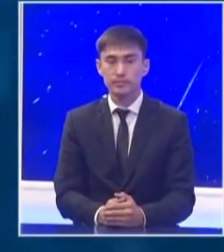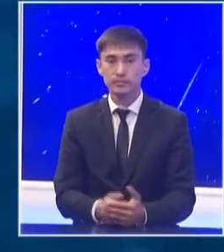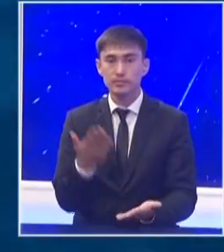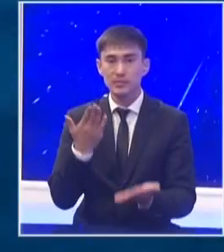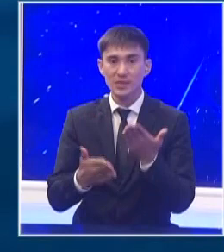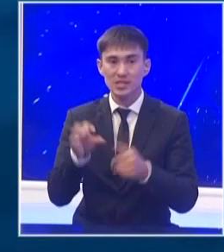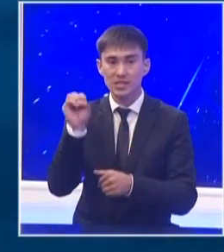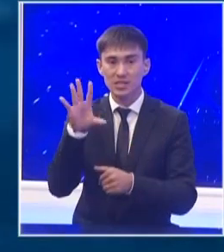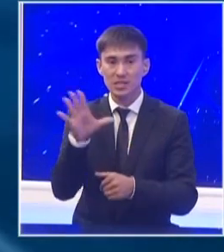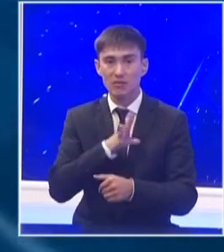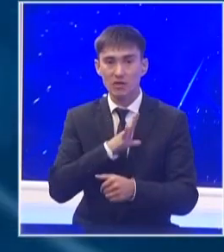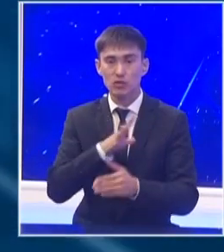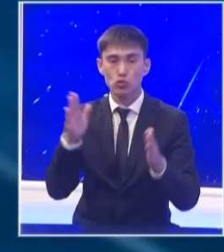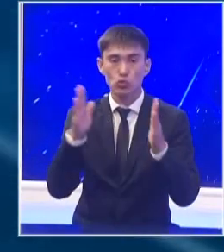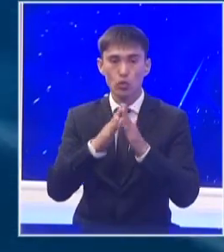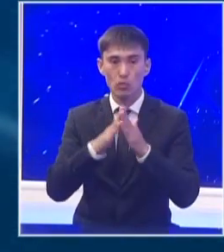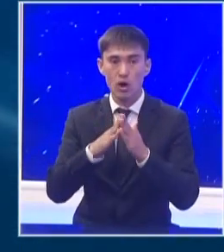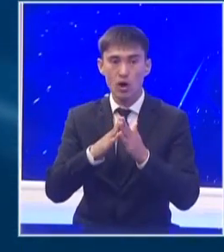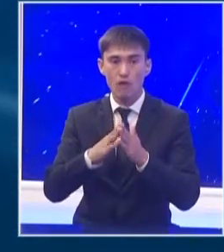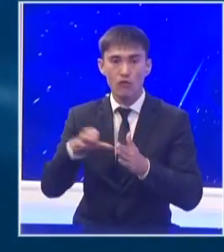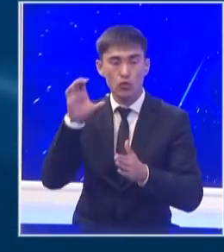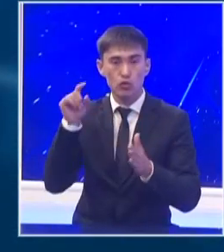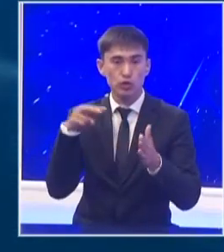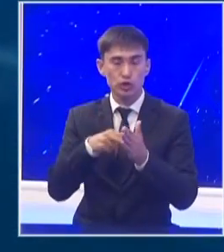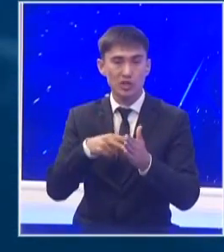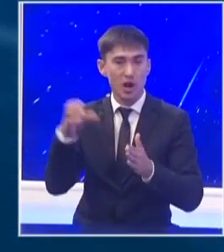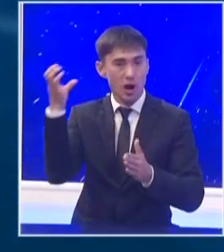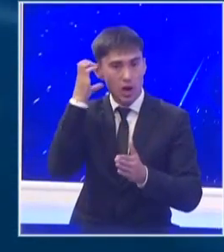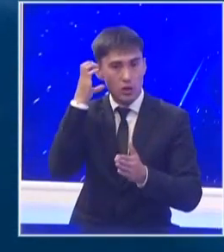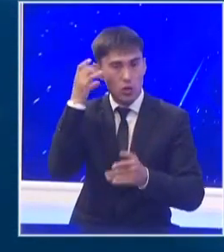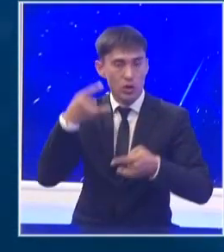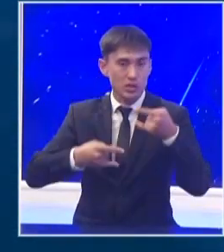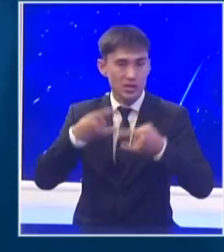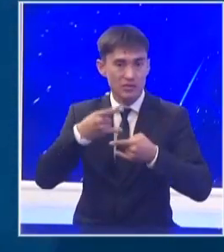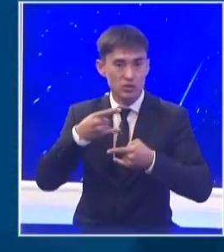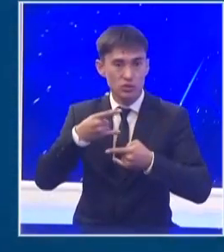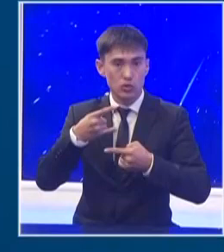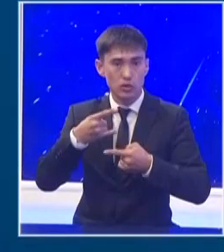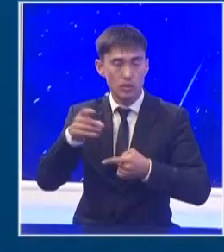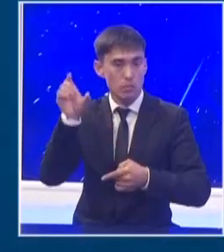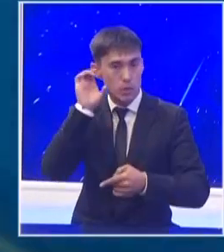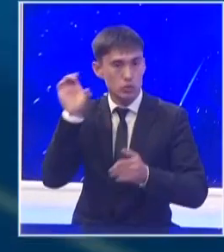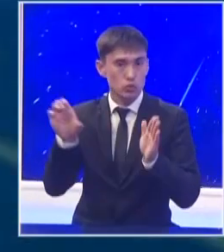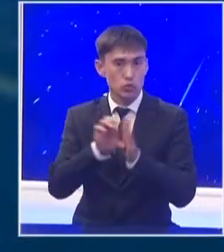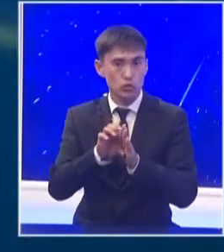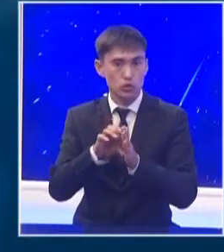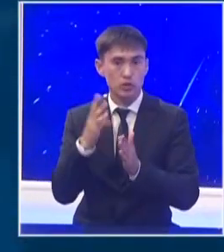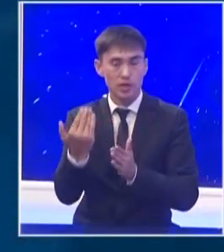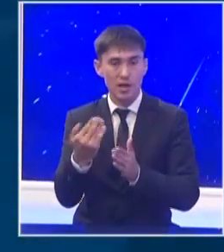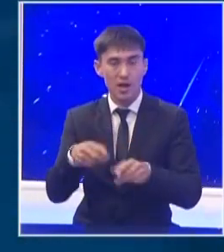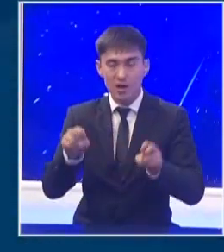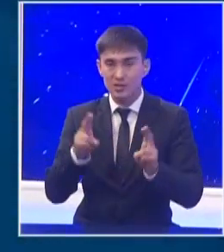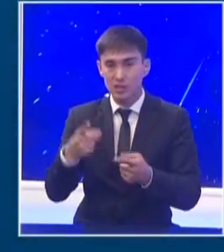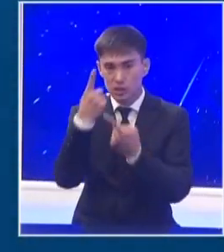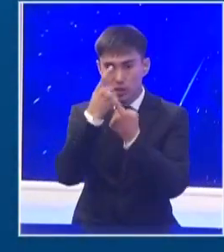Если сигнал застал вас дома, включите радио, радиотрансляционные и телевизионные приемники. Прослушайте